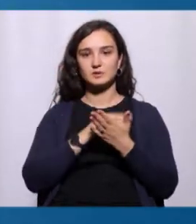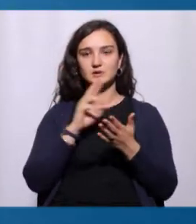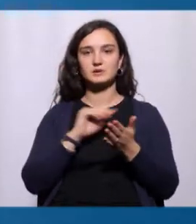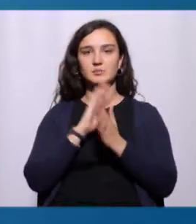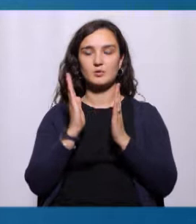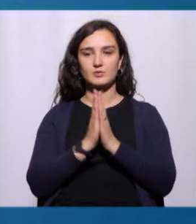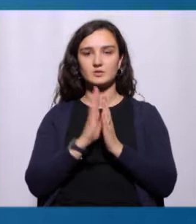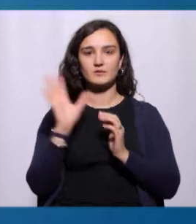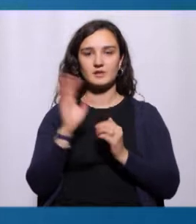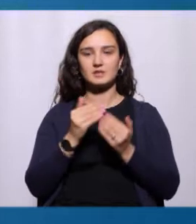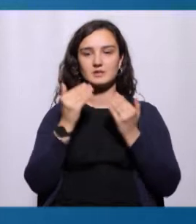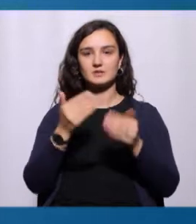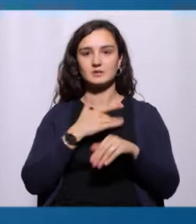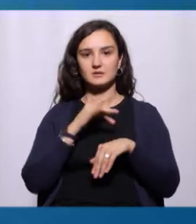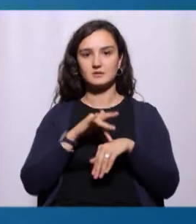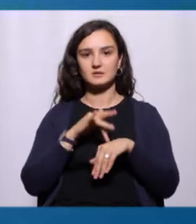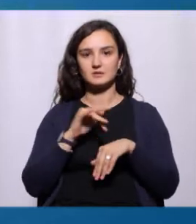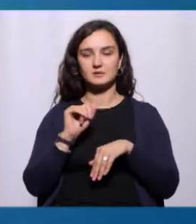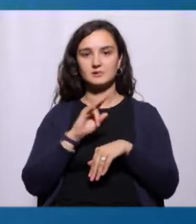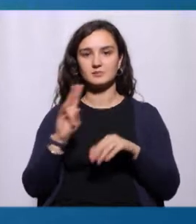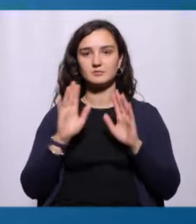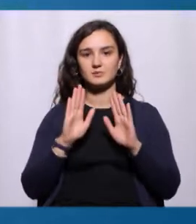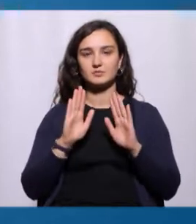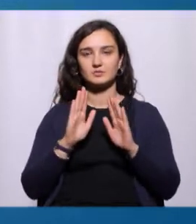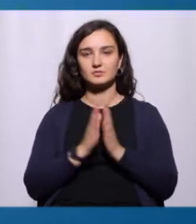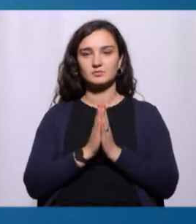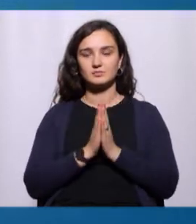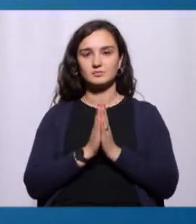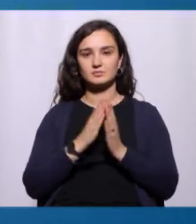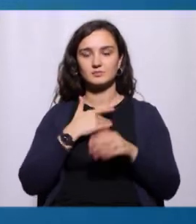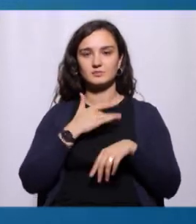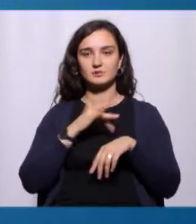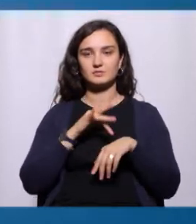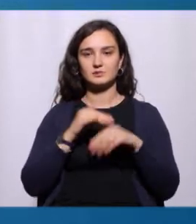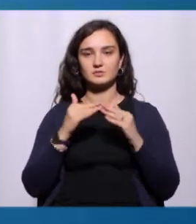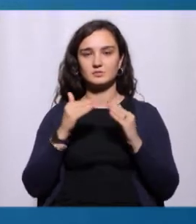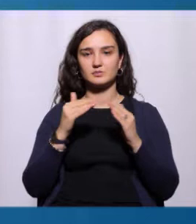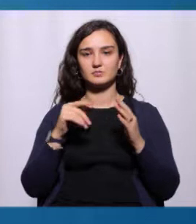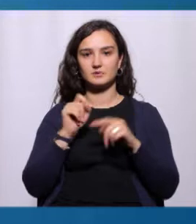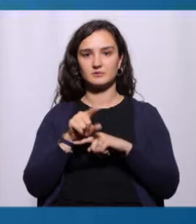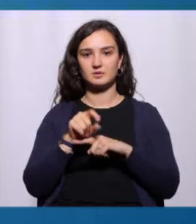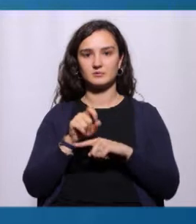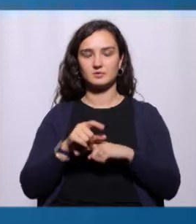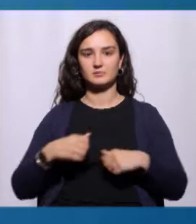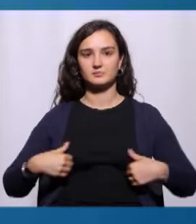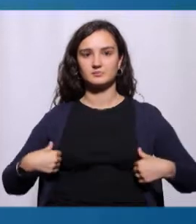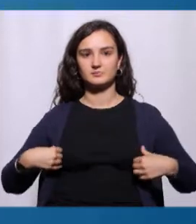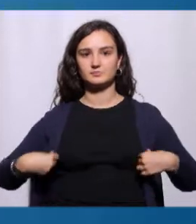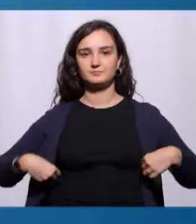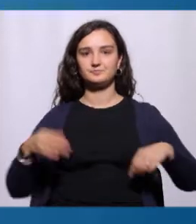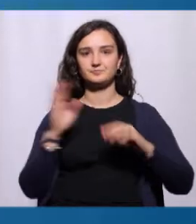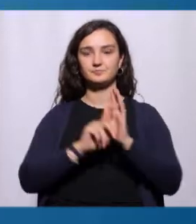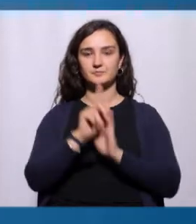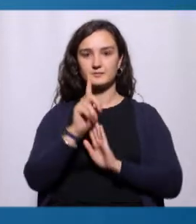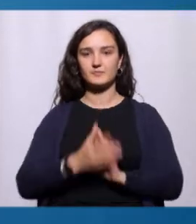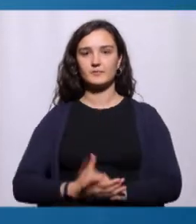საბოლოოდ ყველასათვის საყვარელი, ან მხოლოდ ჩვენთვის საყვარელი საშინაო დავალება. Shall we start? Let's